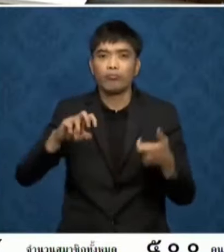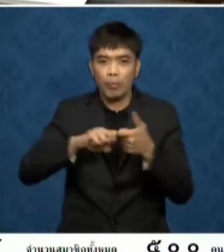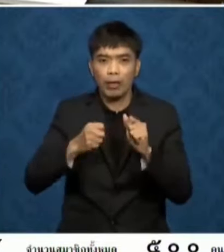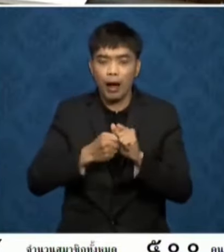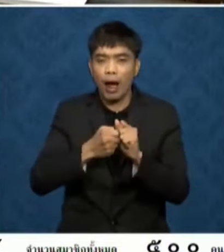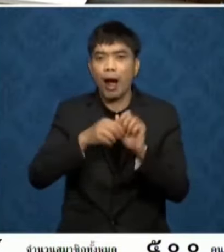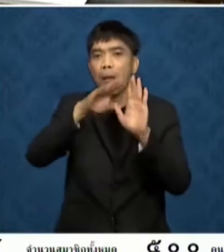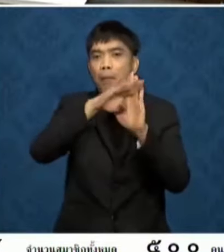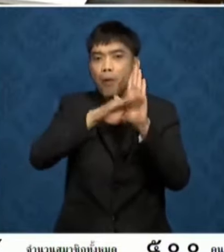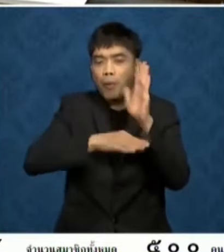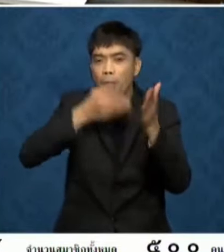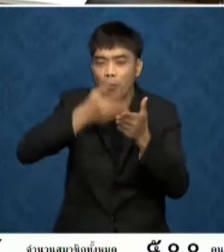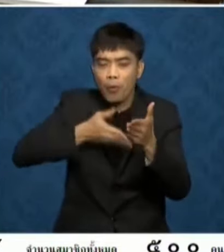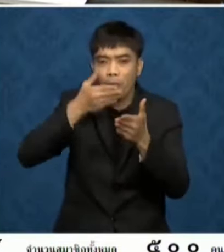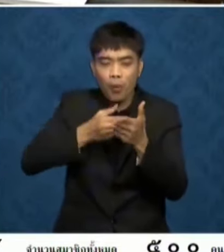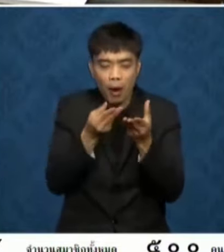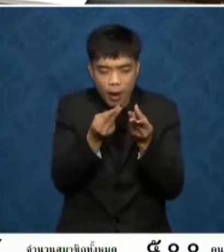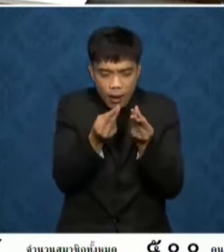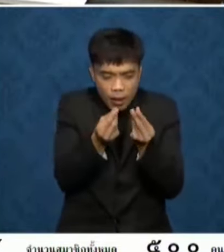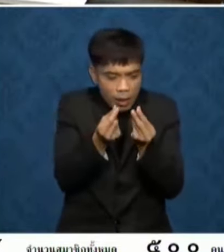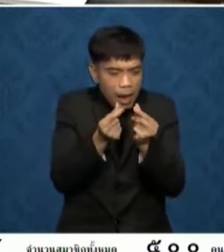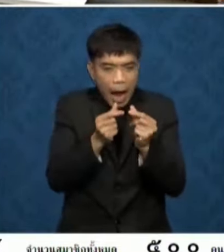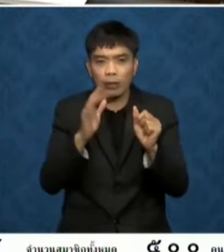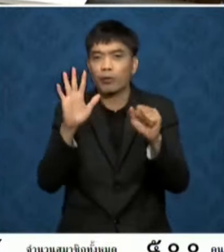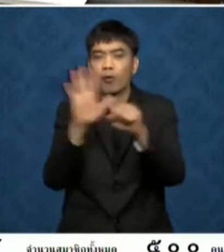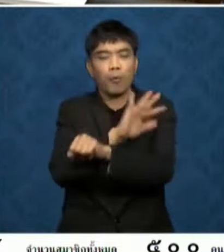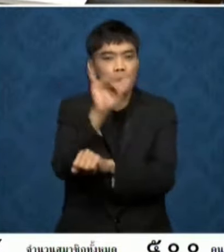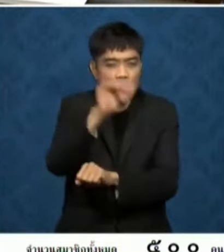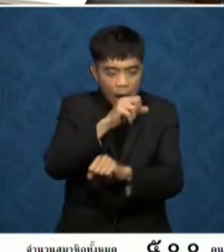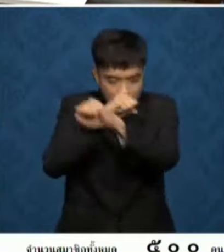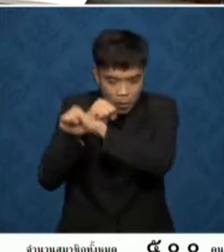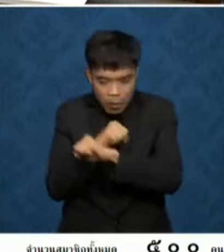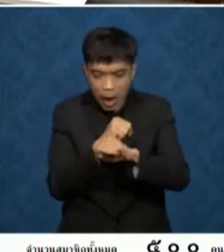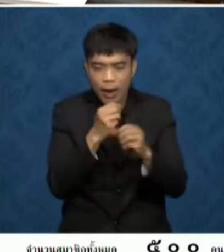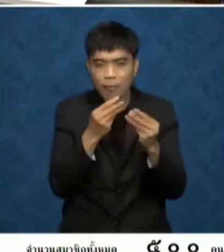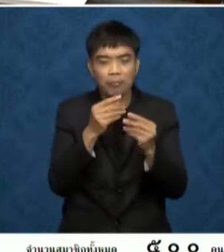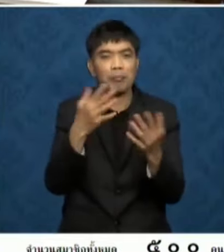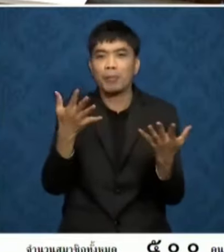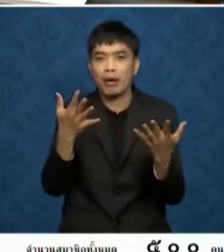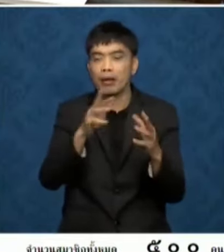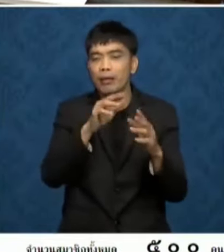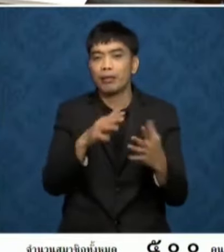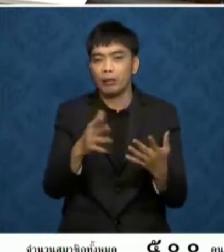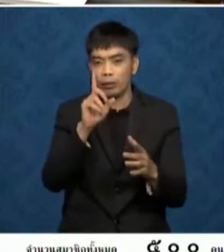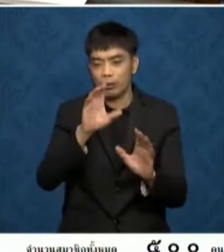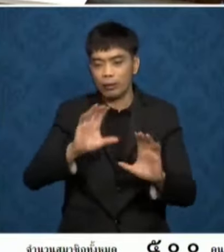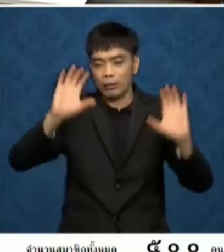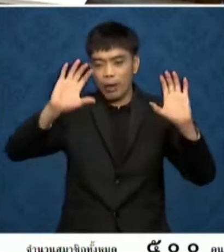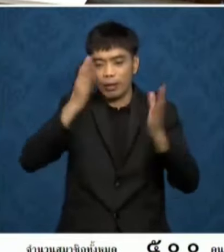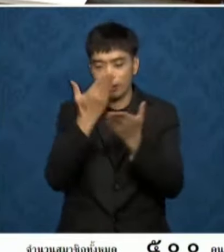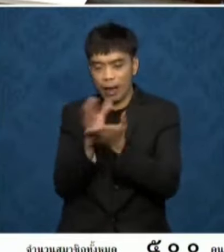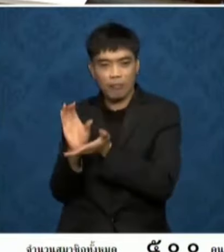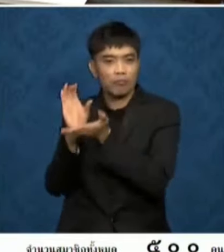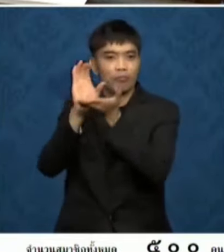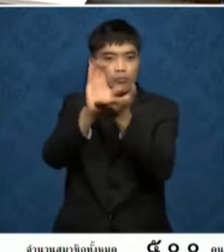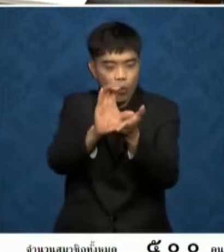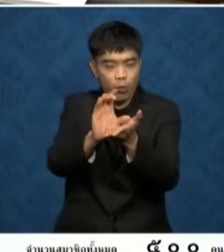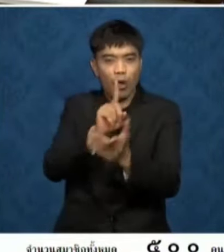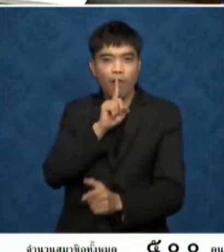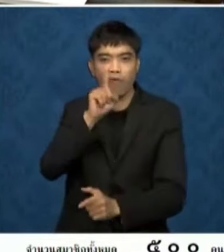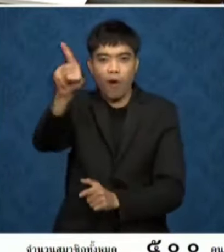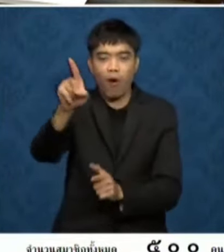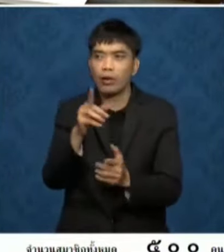ผิดพลาดบกพร่องขาดความรอบคอบและไม่รัดกุมนี้ทำให้รัฐบาลต้องอนุมัติงบประมาณสำหรับใช้ต่อสู้คดีนี้